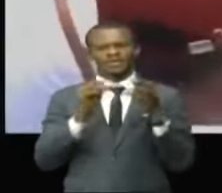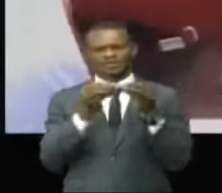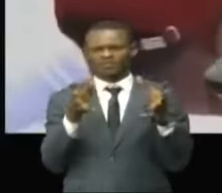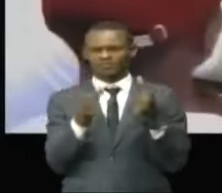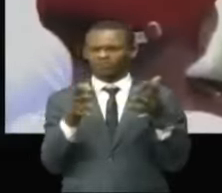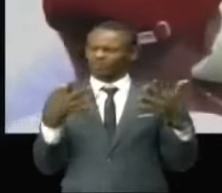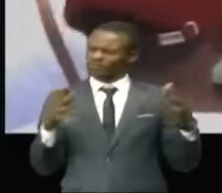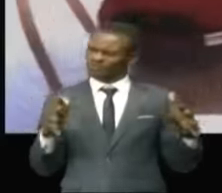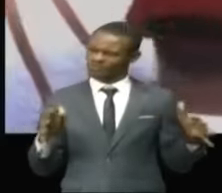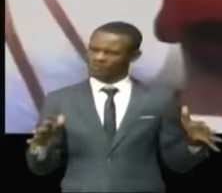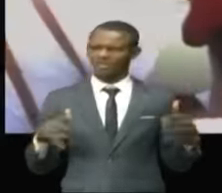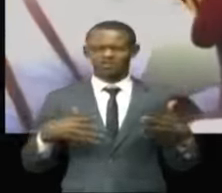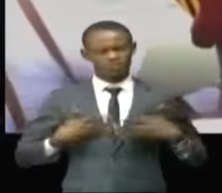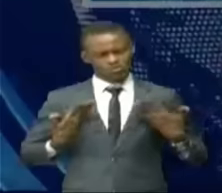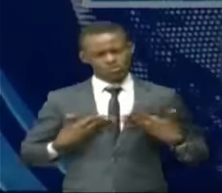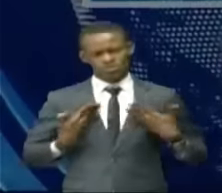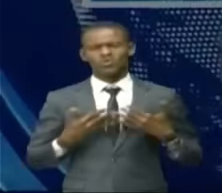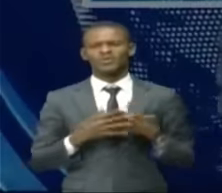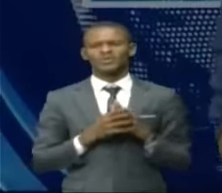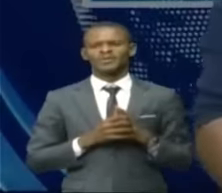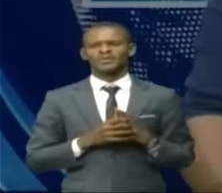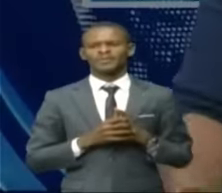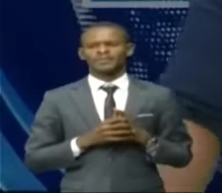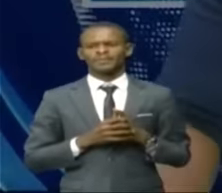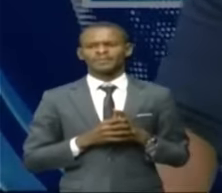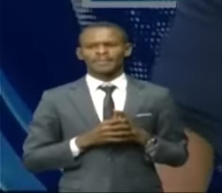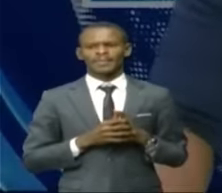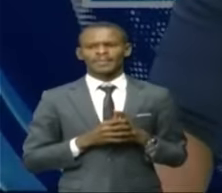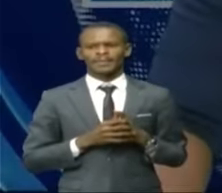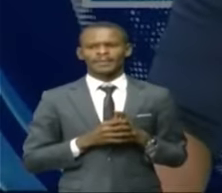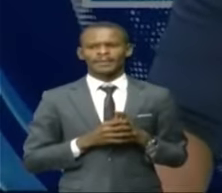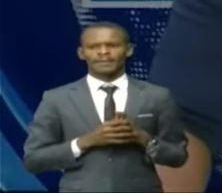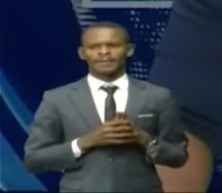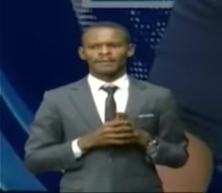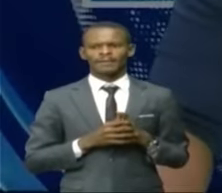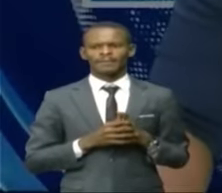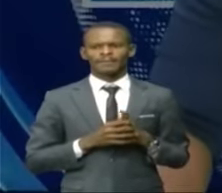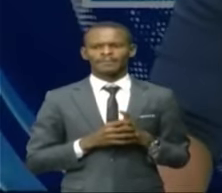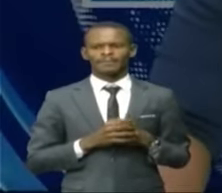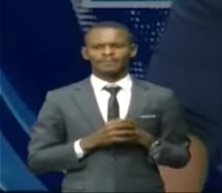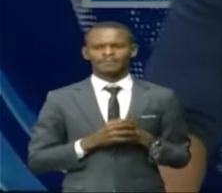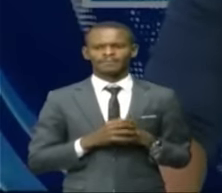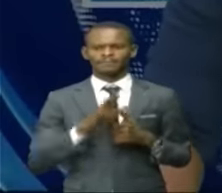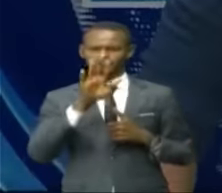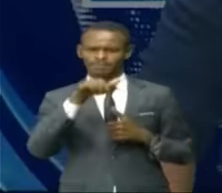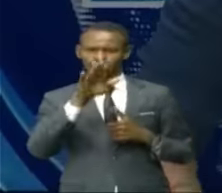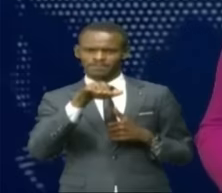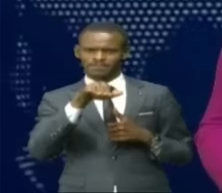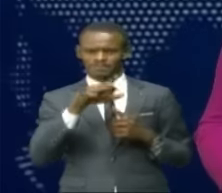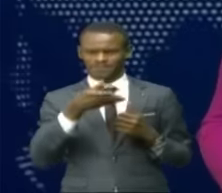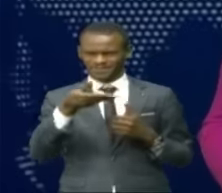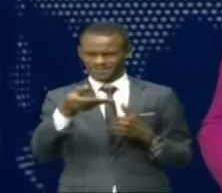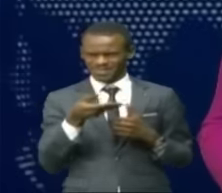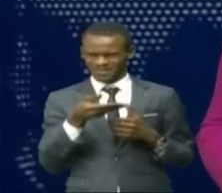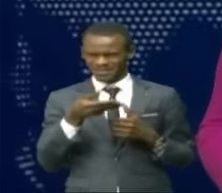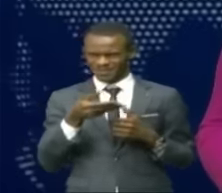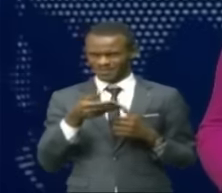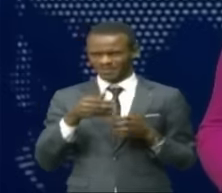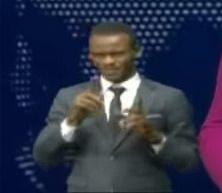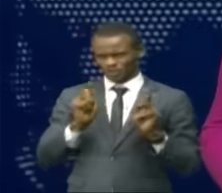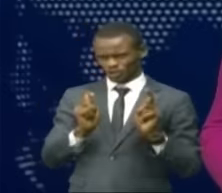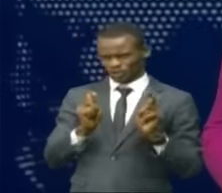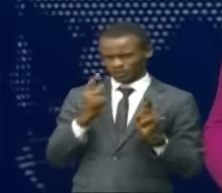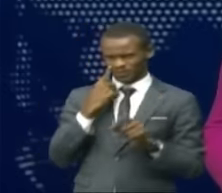dans la liesse populaire. Lilian Pezon-Kerry est l'invité de ce journal. Bonsoir. Bonsoir. Vous